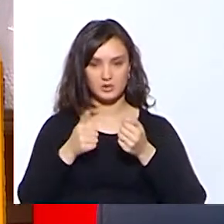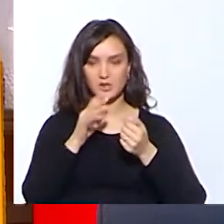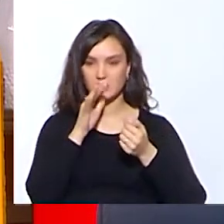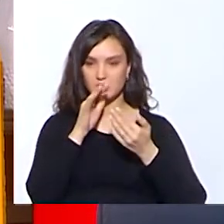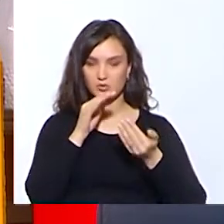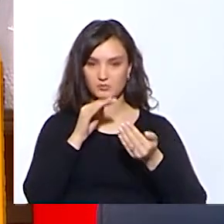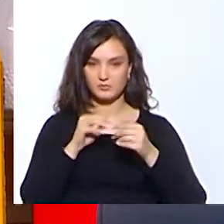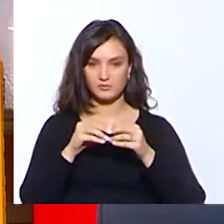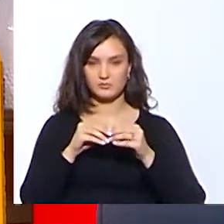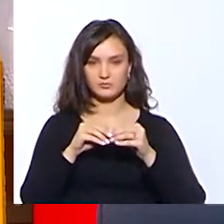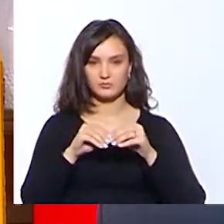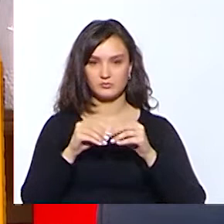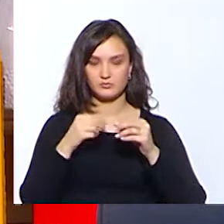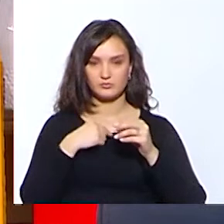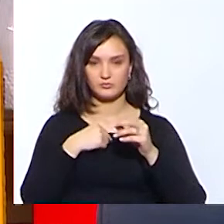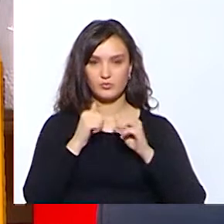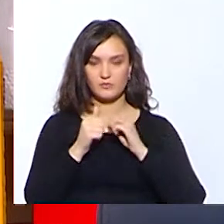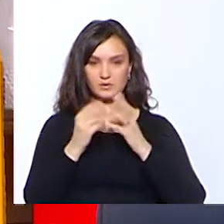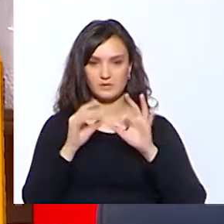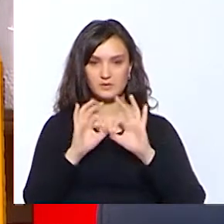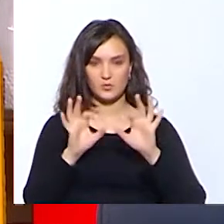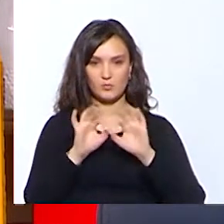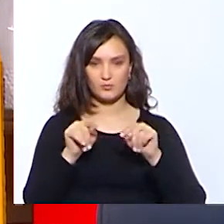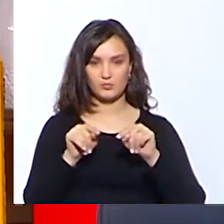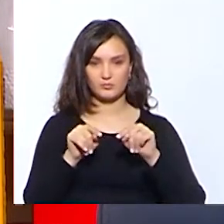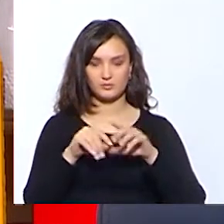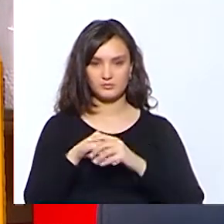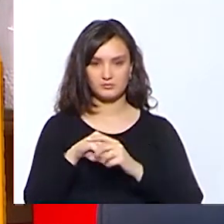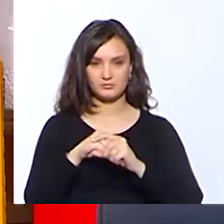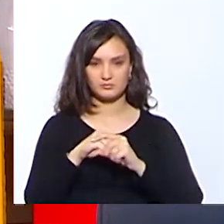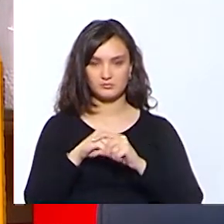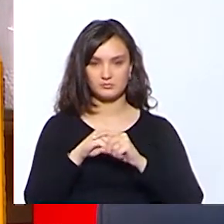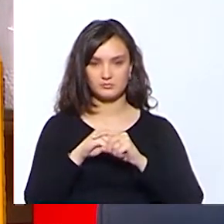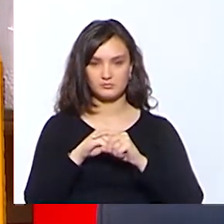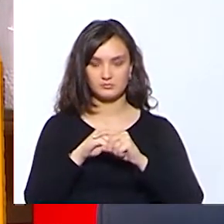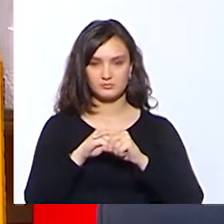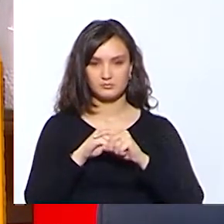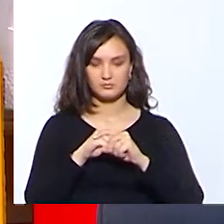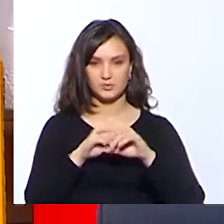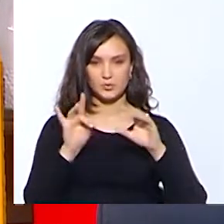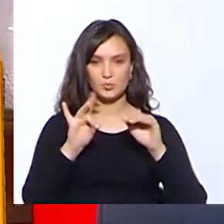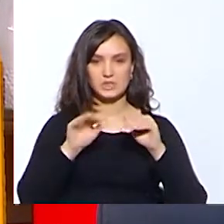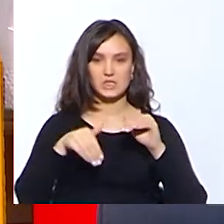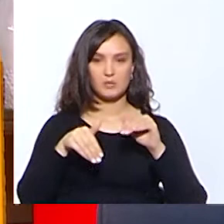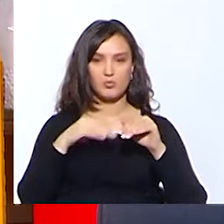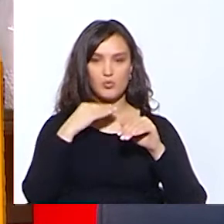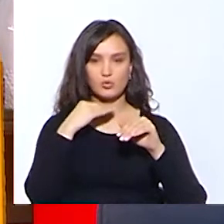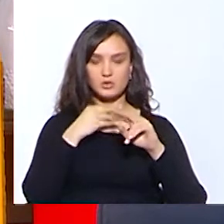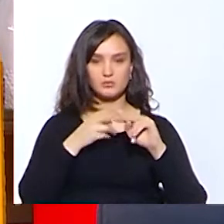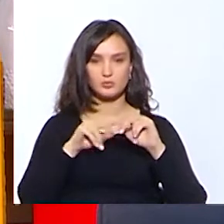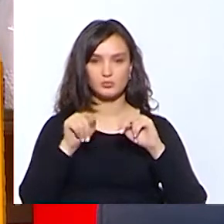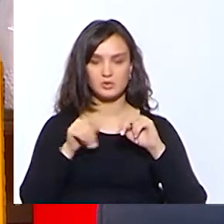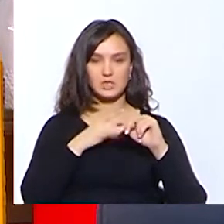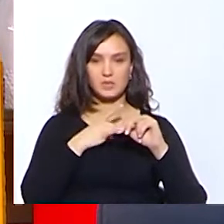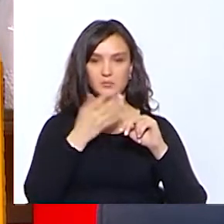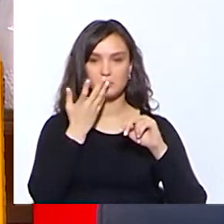ასაკობრივი თვალსაზრისით. ჩვენ ყოველდღე საუბრობთ და ამაზე აღარ შეგაწყენთ თავს, და ასევე უცხიმო ხორცი, რომელიც უპირატესად